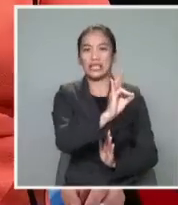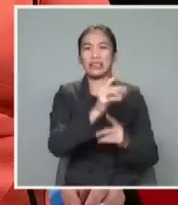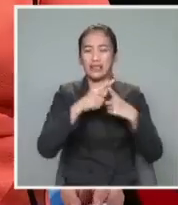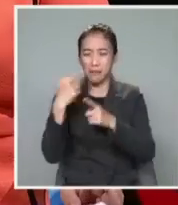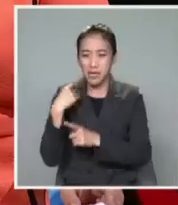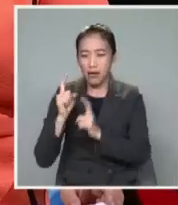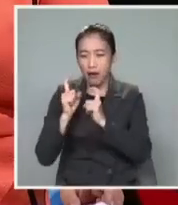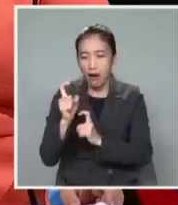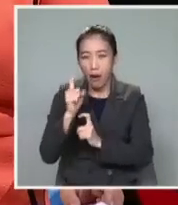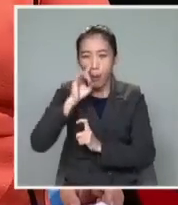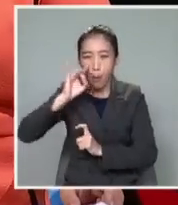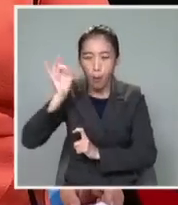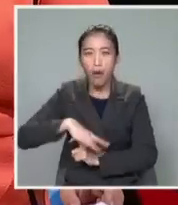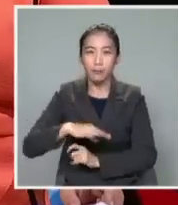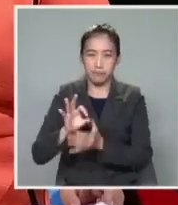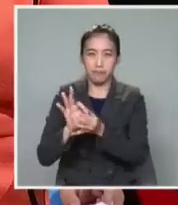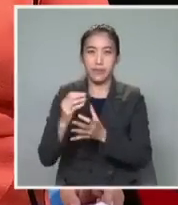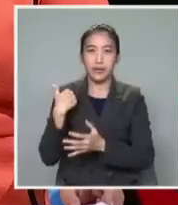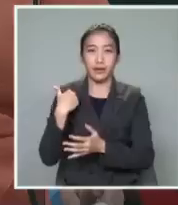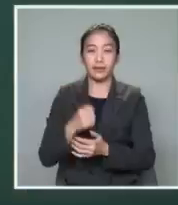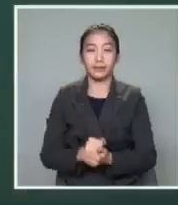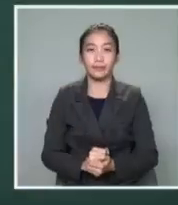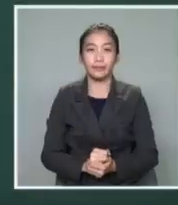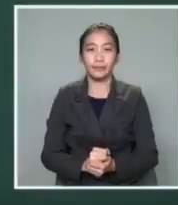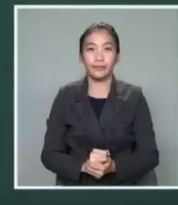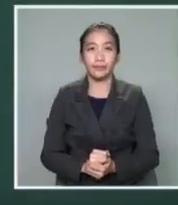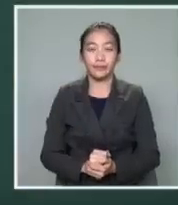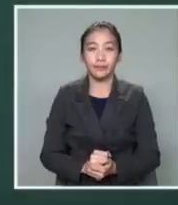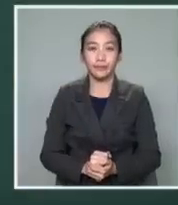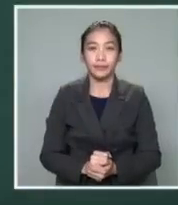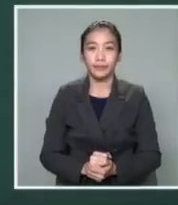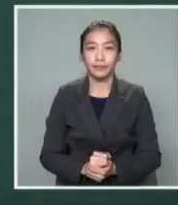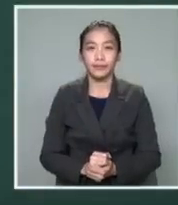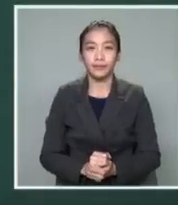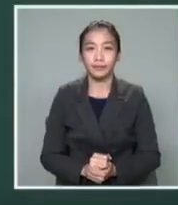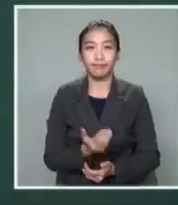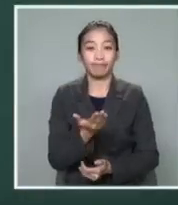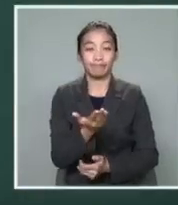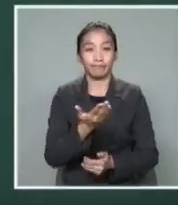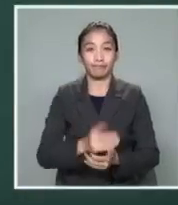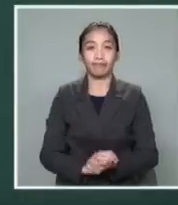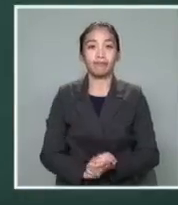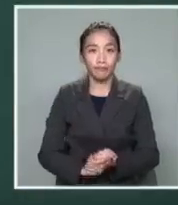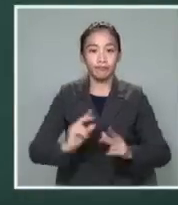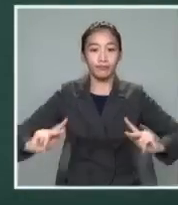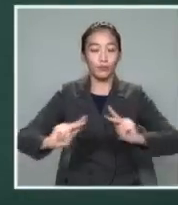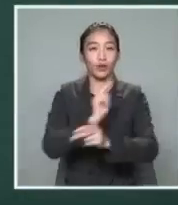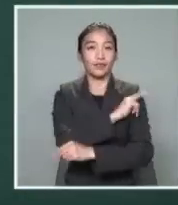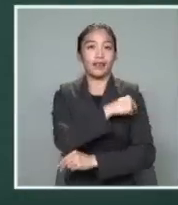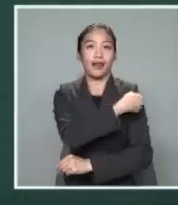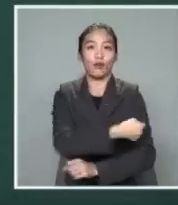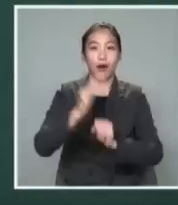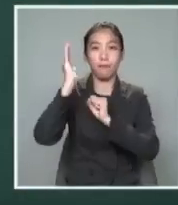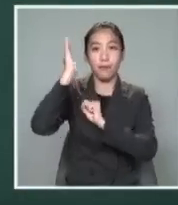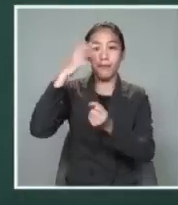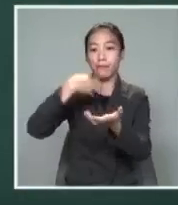ะครับเดี๋ยวไปติดตามเรื่องนี้พร้อมกันได้เลยนะครับ นี้ก็มีข่าวดีนะครับผู้ป่วยกลับบ้าน